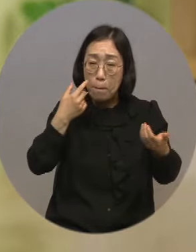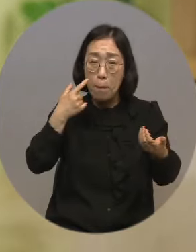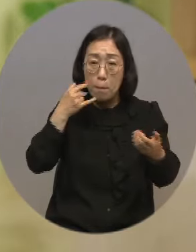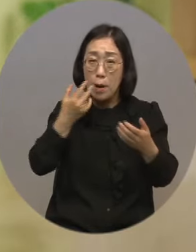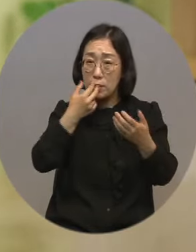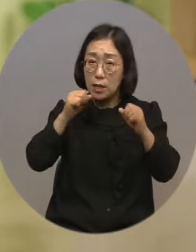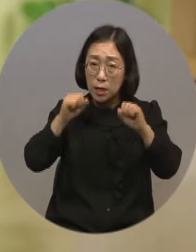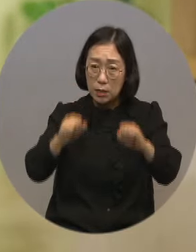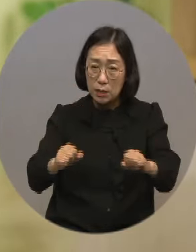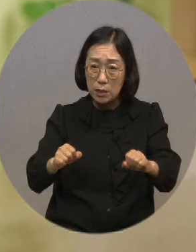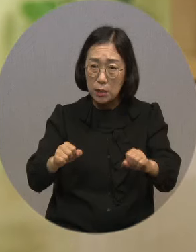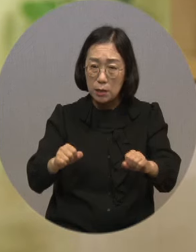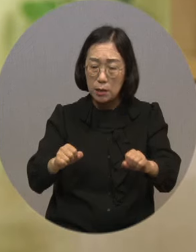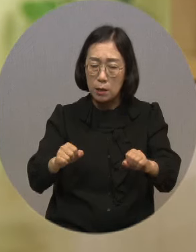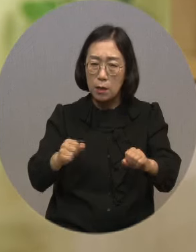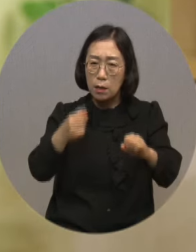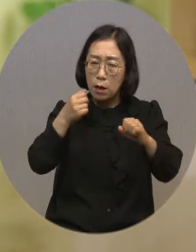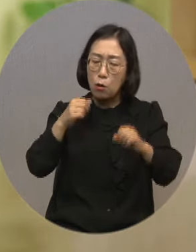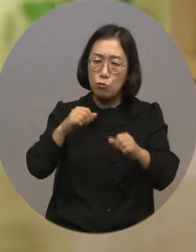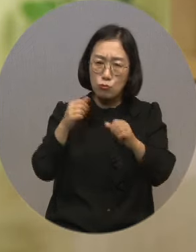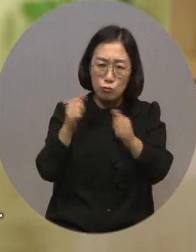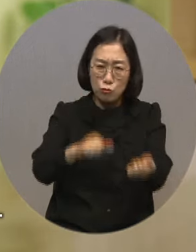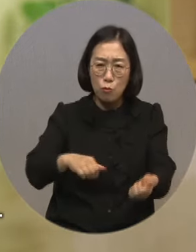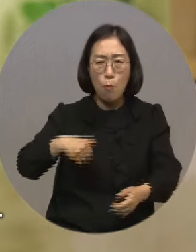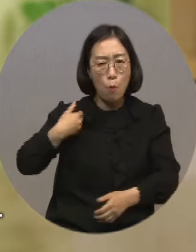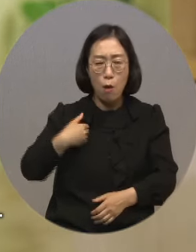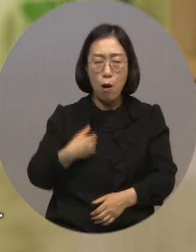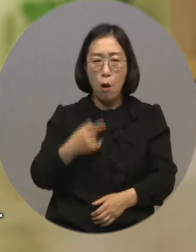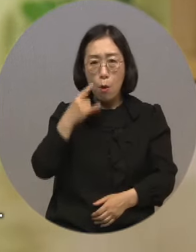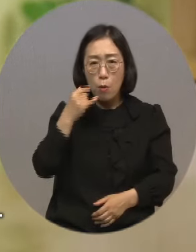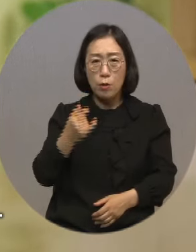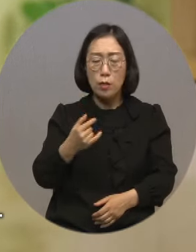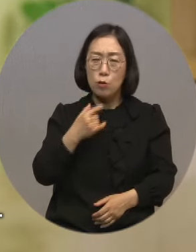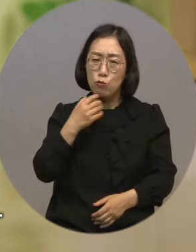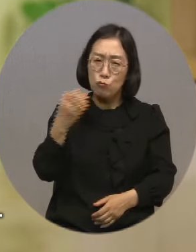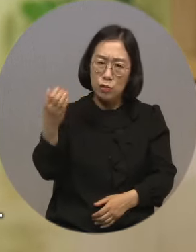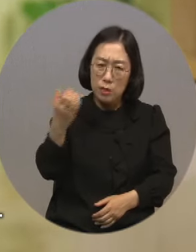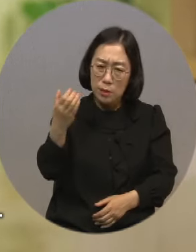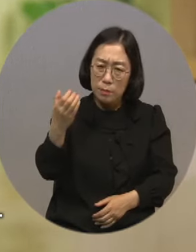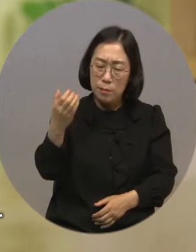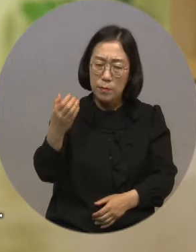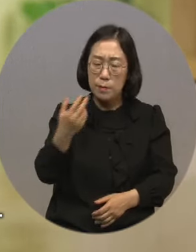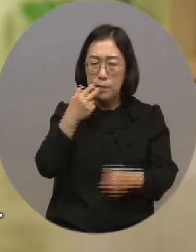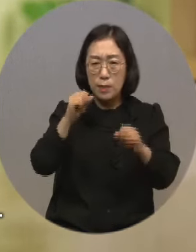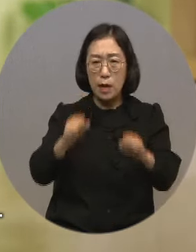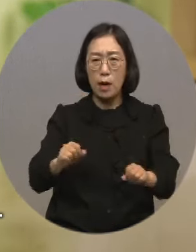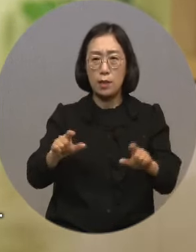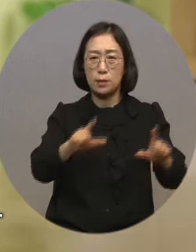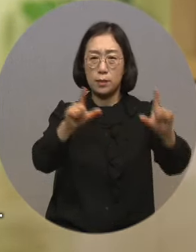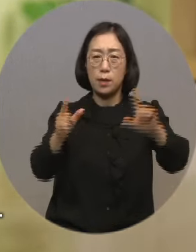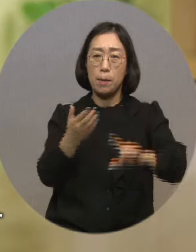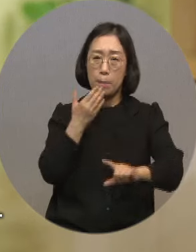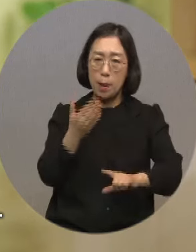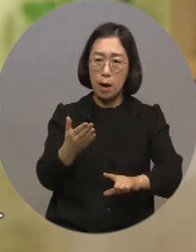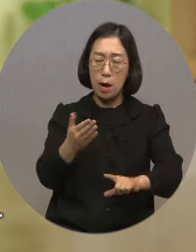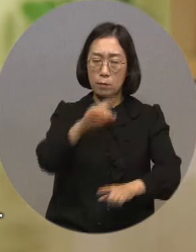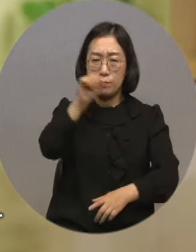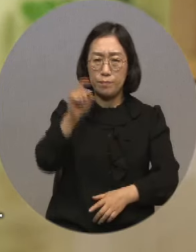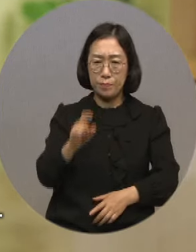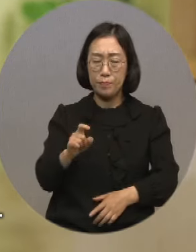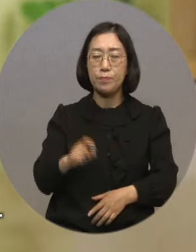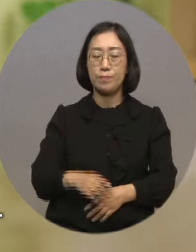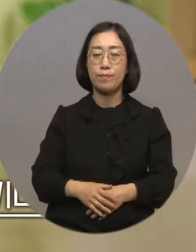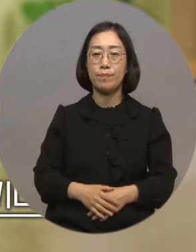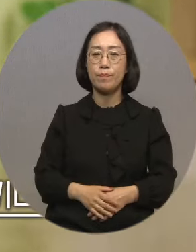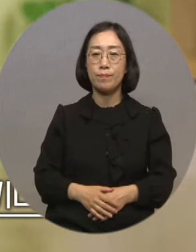뭐 90이 거의 됐는데 그게 생전 가능할까? 북한에서? 이런 생각도